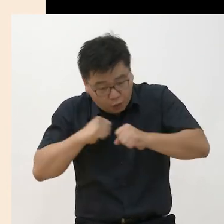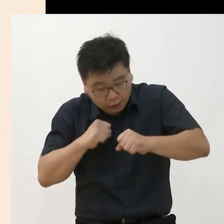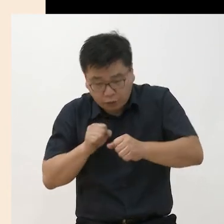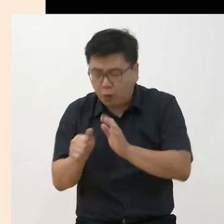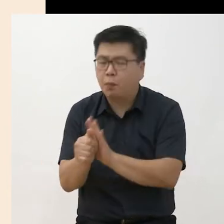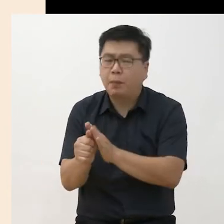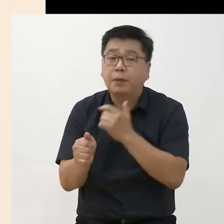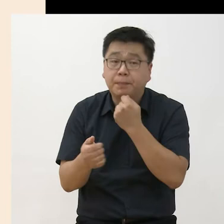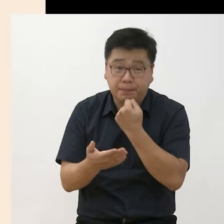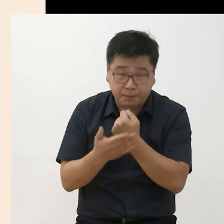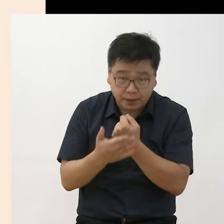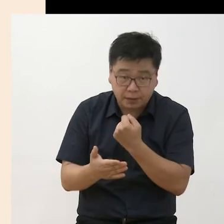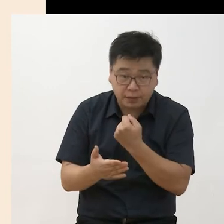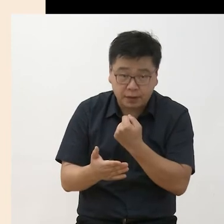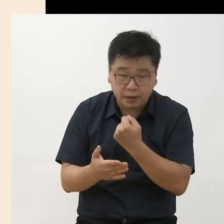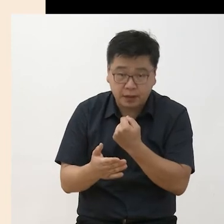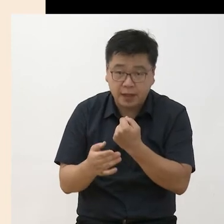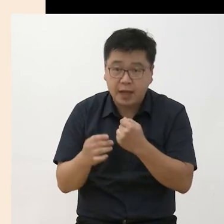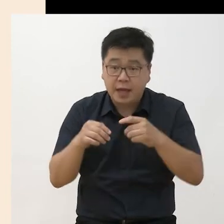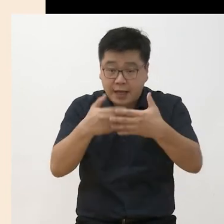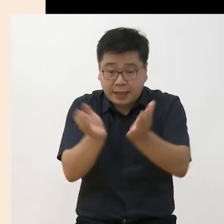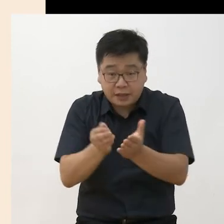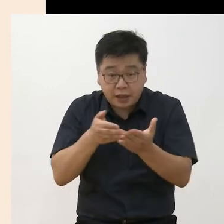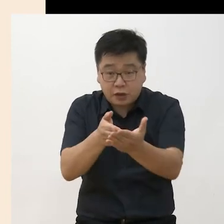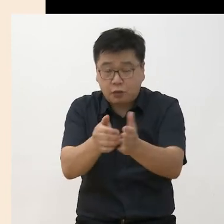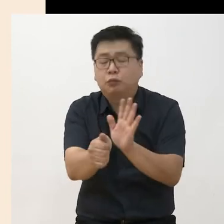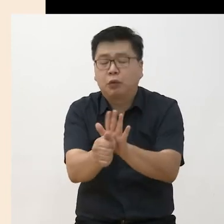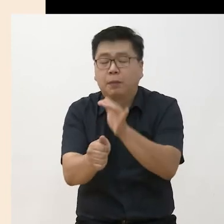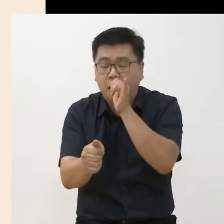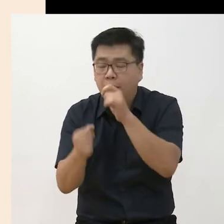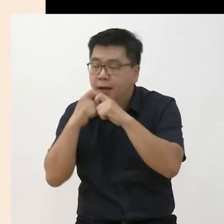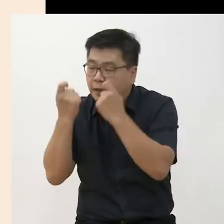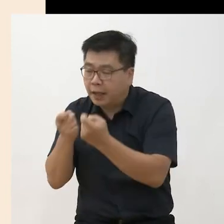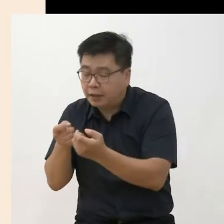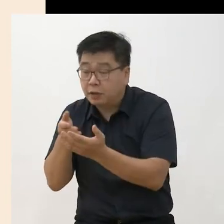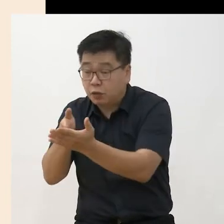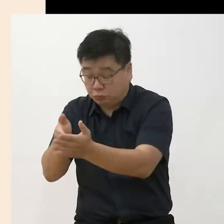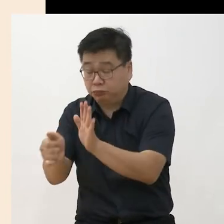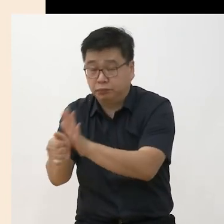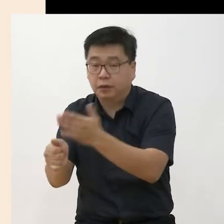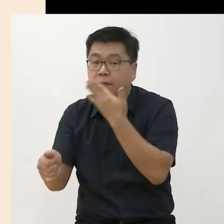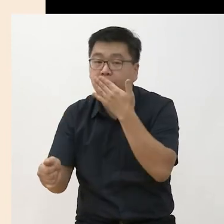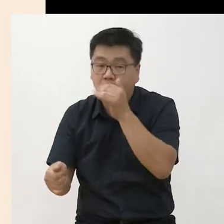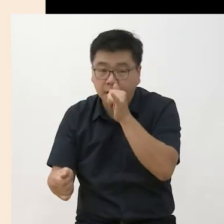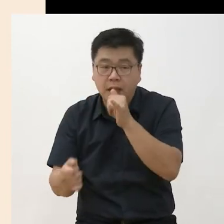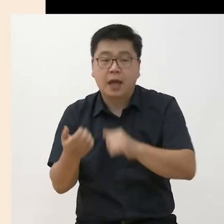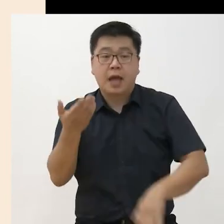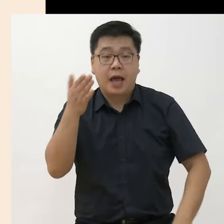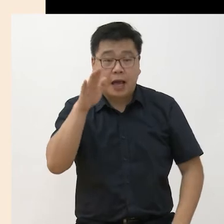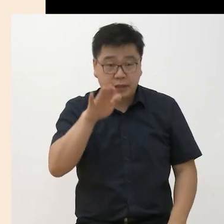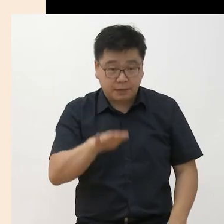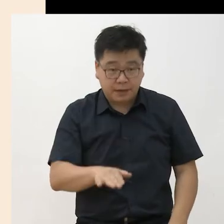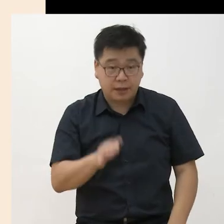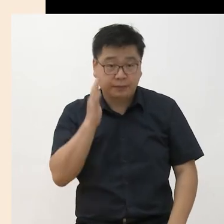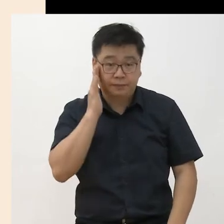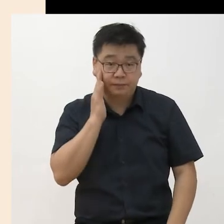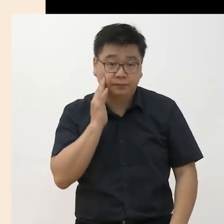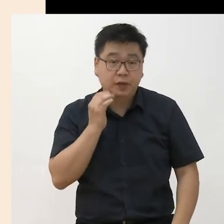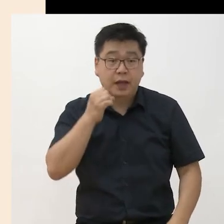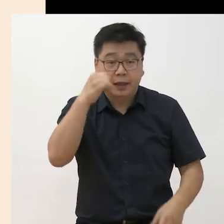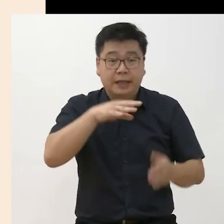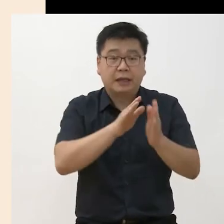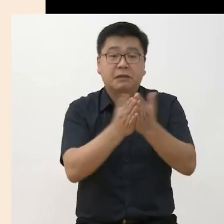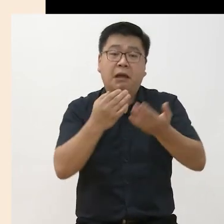돕기 위해서 이렇게 그 바꾼 내용이 되겠고요. 그 유의사항을 보시면은 다만 이제 단순 발간